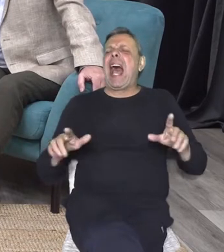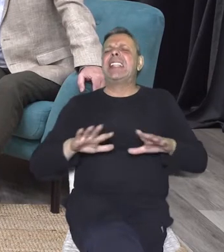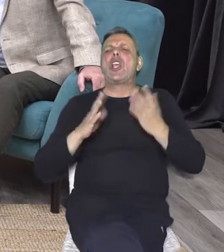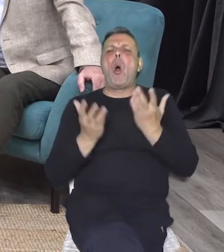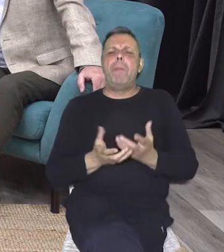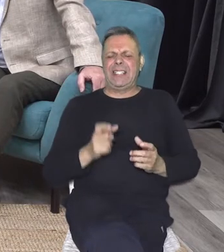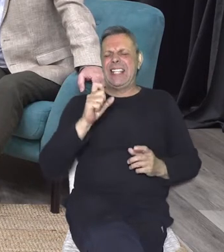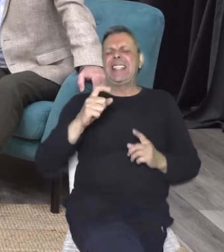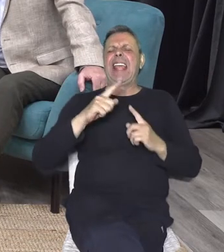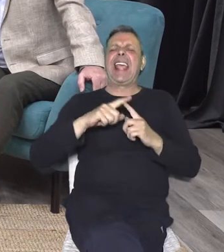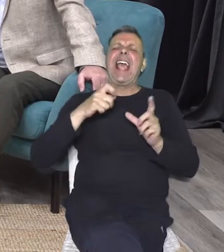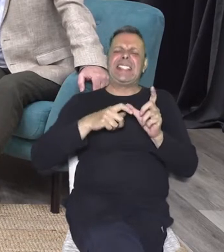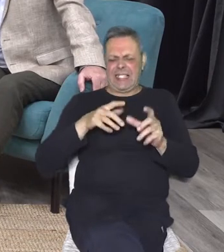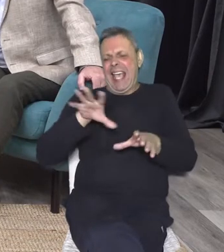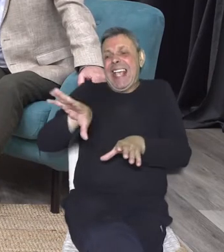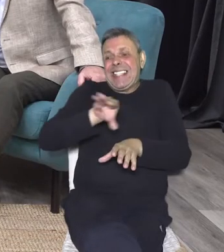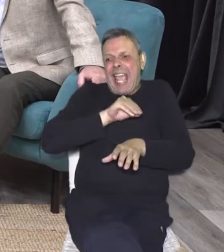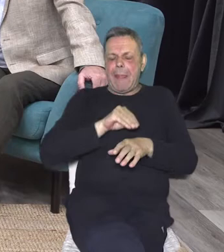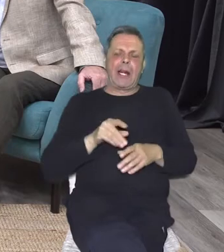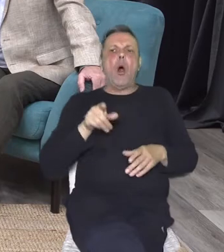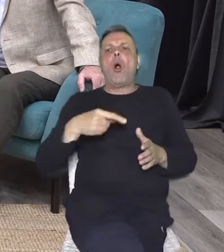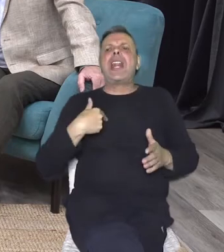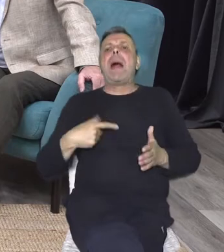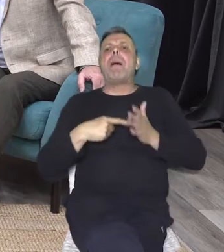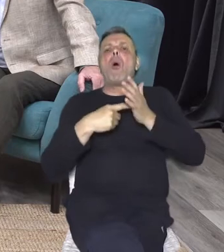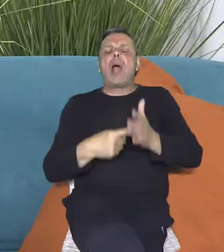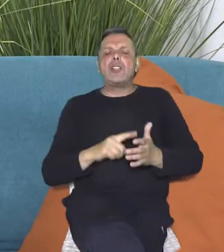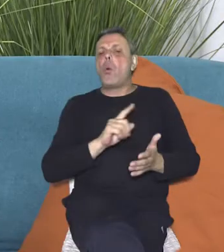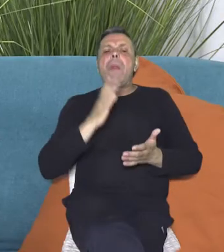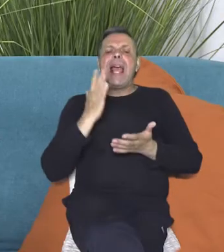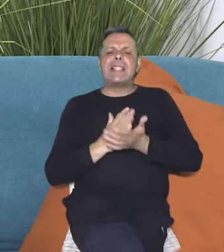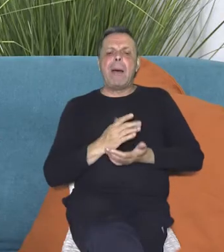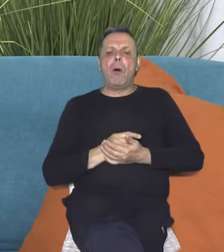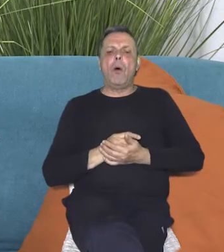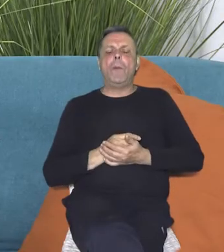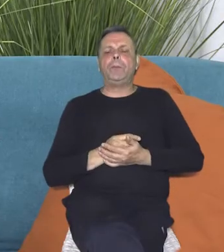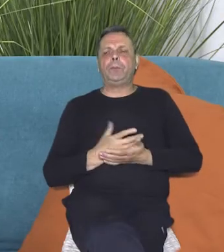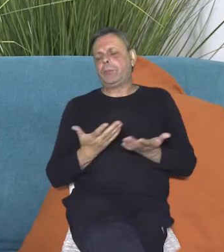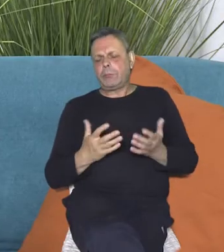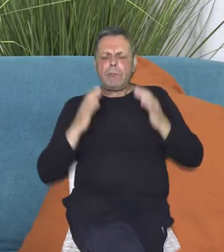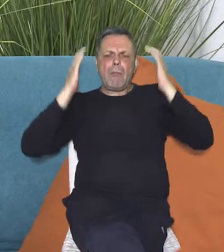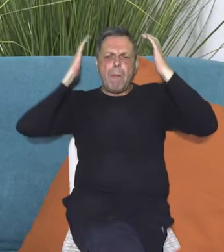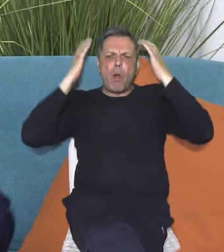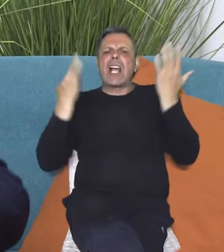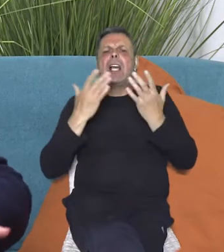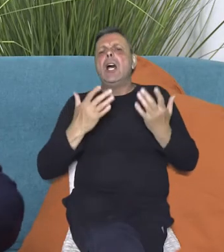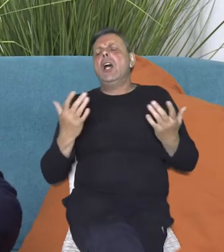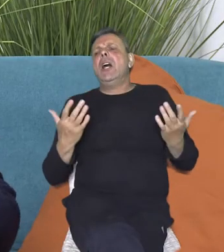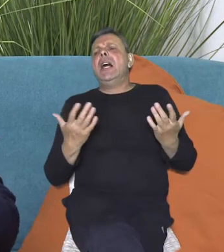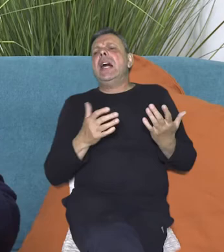oblici tih CT skenera i tako, jer oni nam pokazuju onda ne samo morfologiju, znači šta